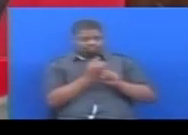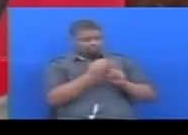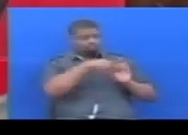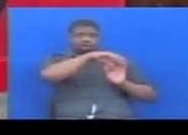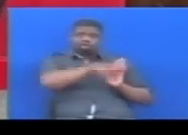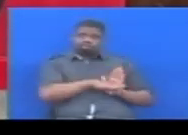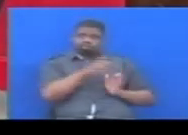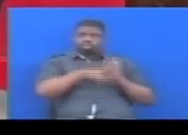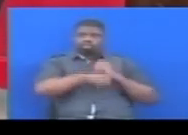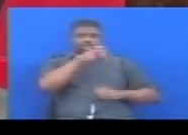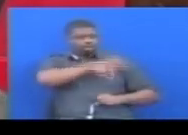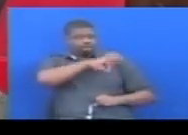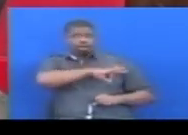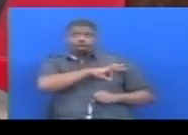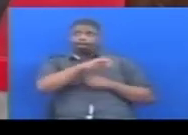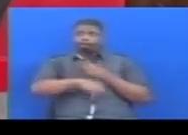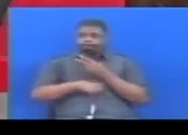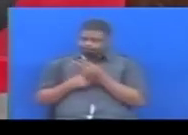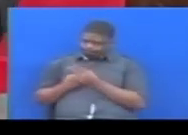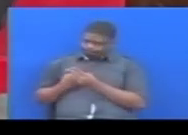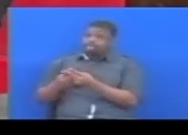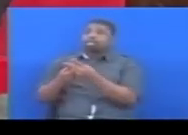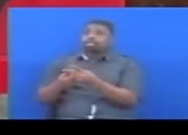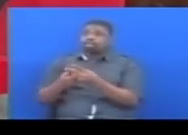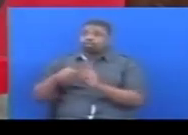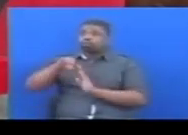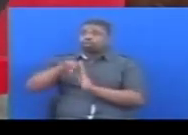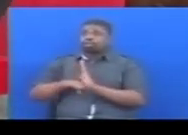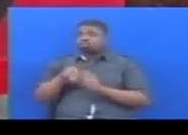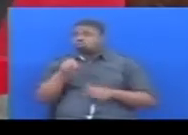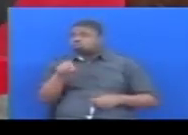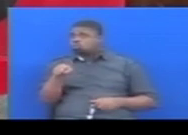ajira? Lakini swali langu la pili ni kwamba utaratibu huu